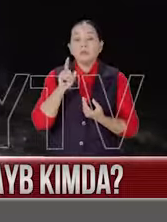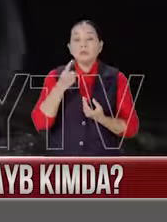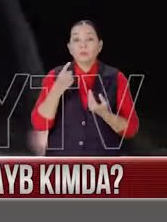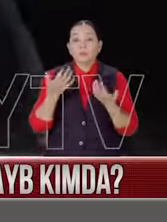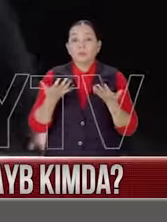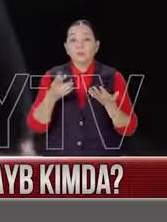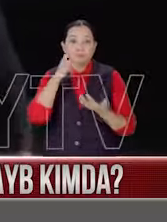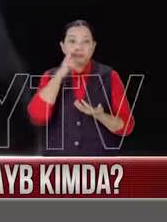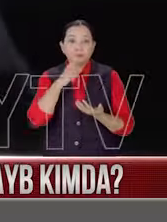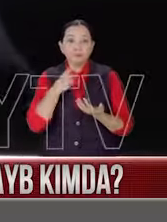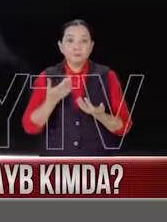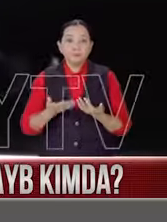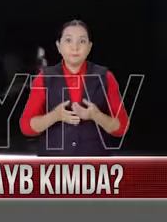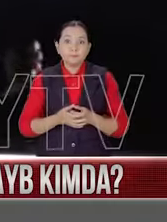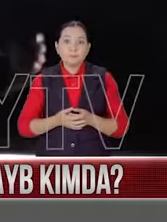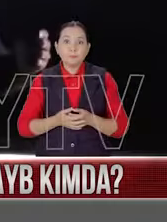kelgan. Bu